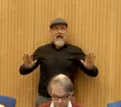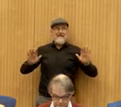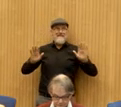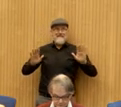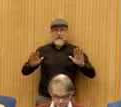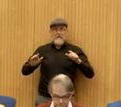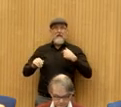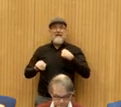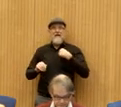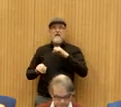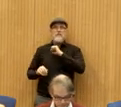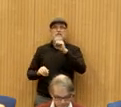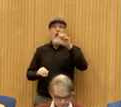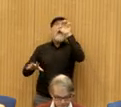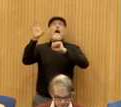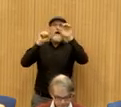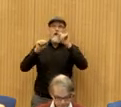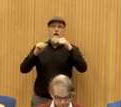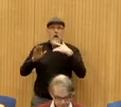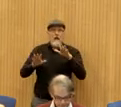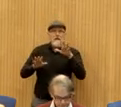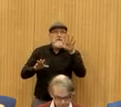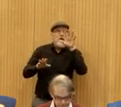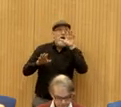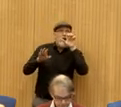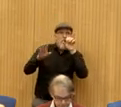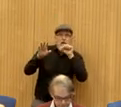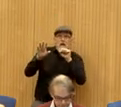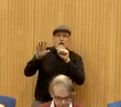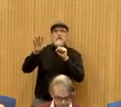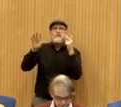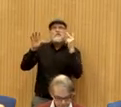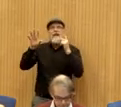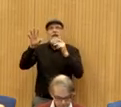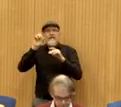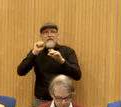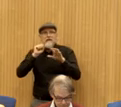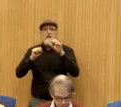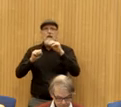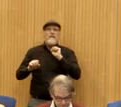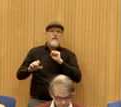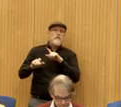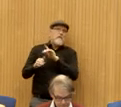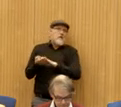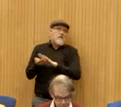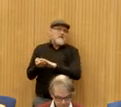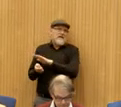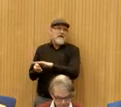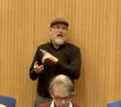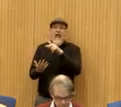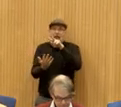Was mache ich, wenn ich etwas lerne? Ich lese Texte mehrmals durch und recherchiere, was Fremdwörter